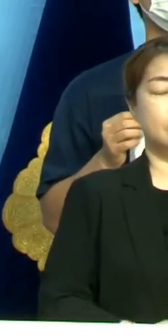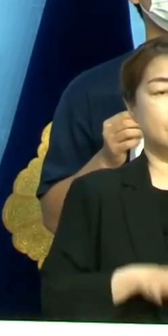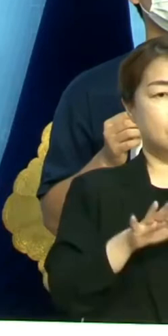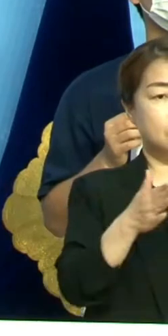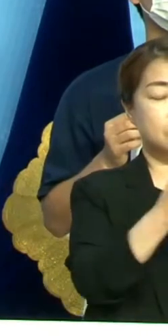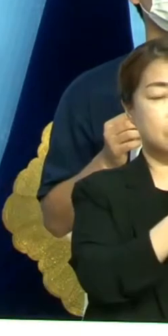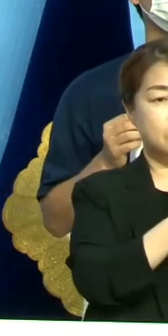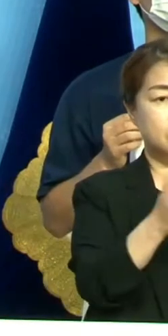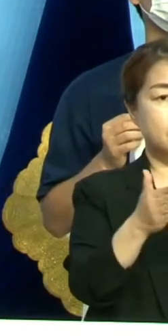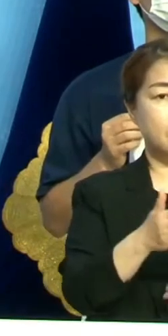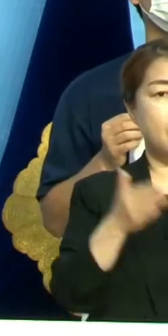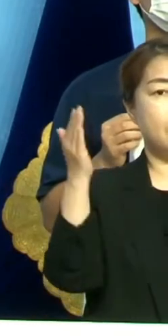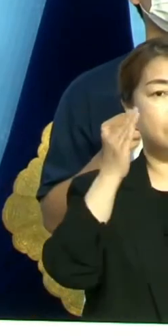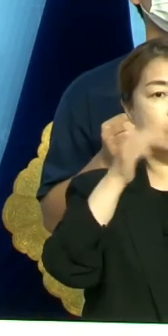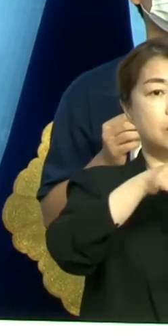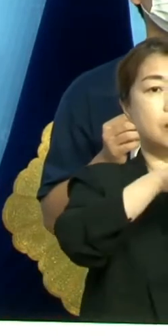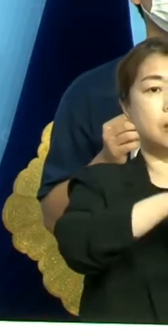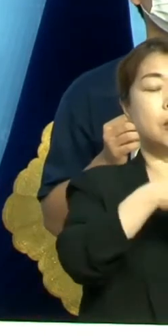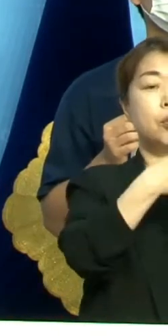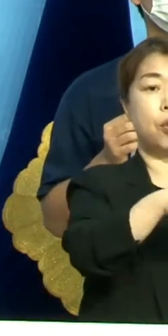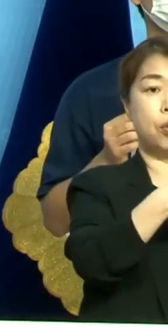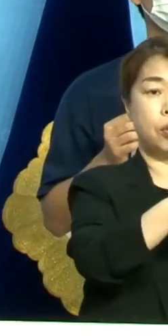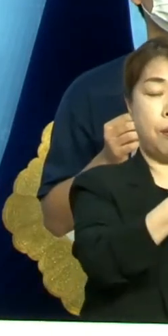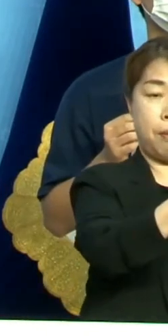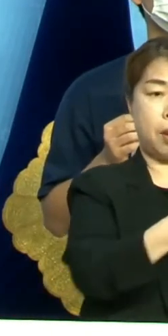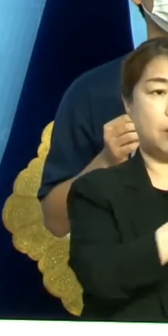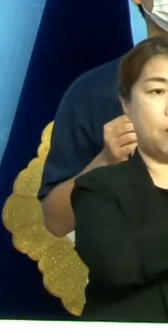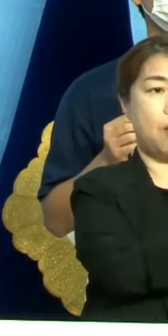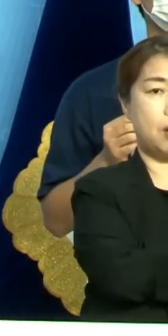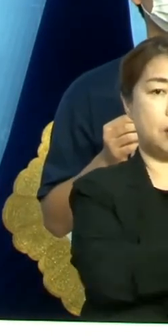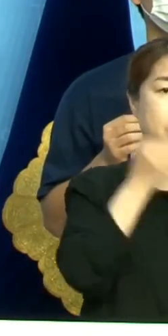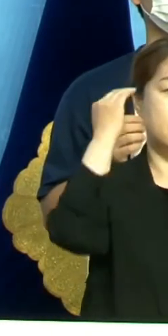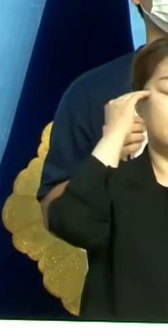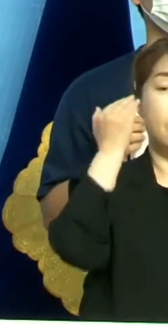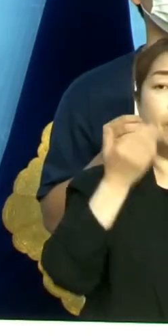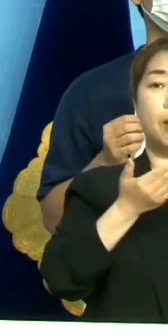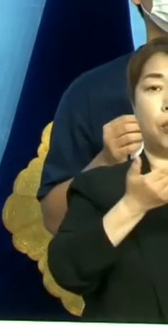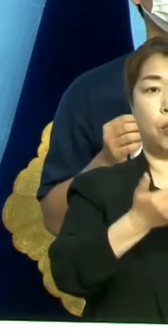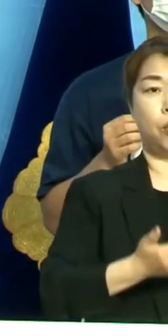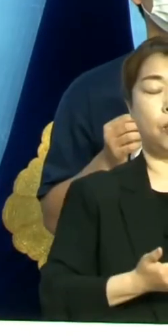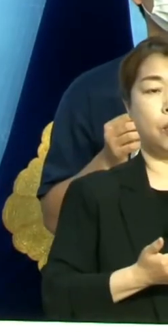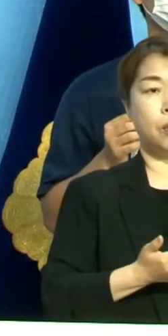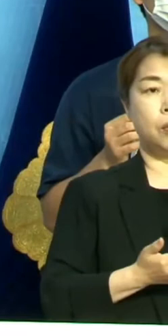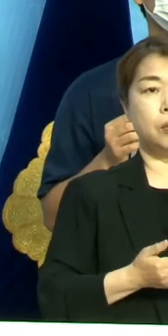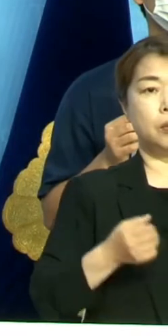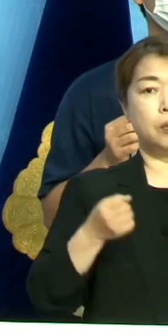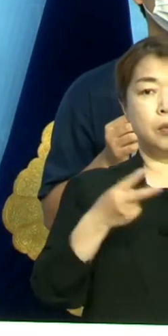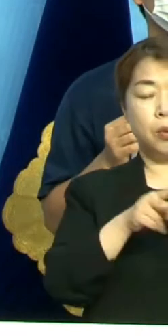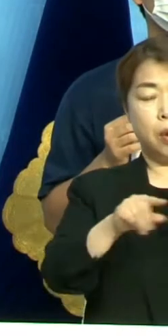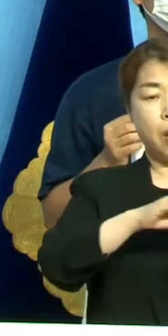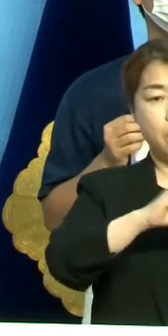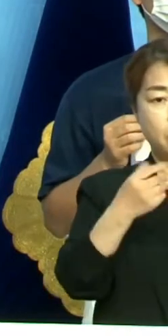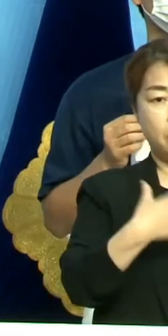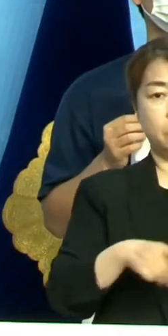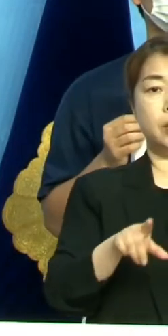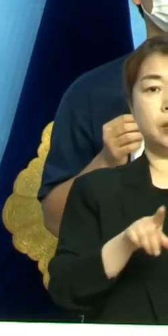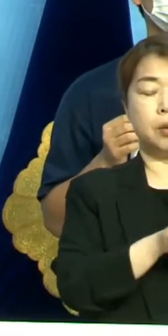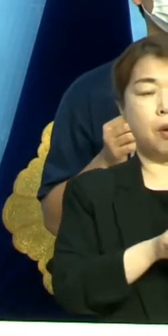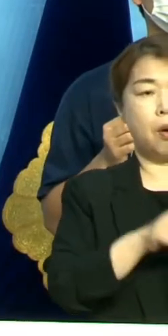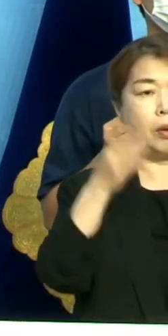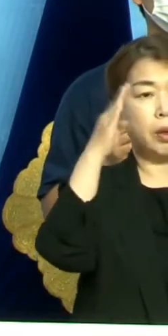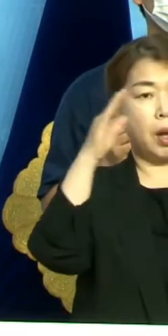인해서 학생들의 교육받을 권리가 침해되고 어 이것을 해결하기 위해서